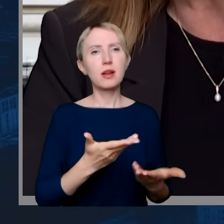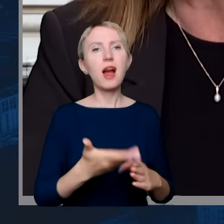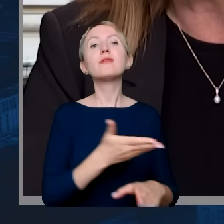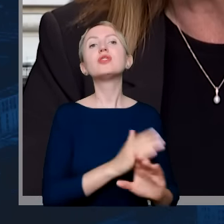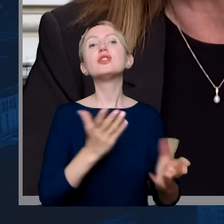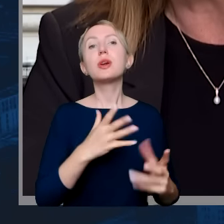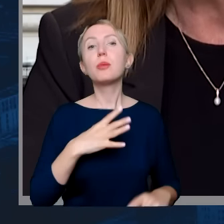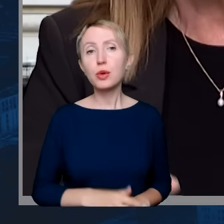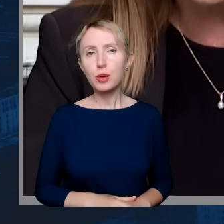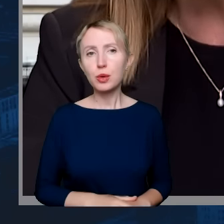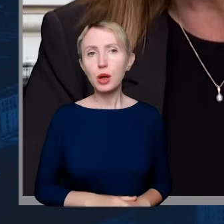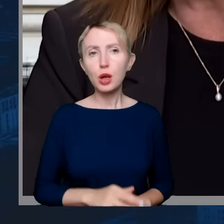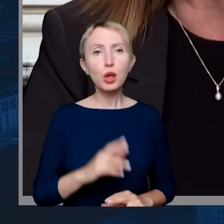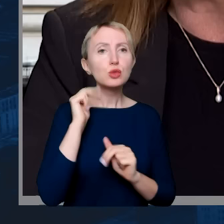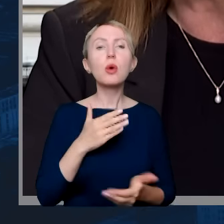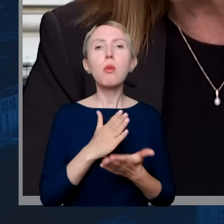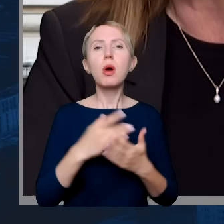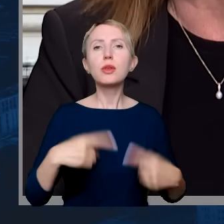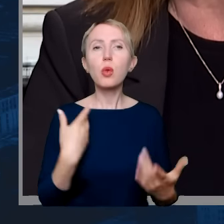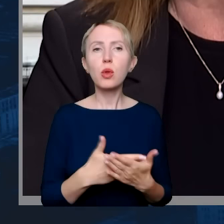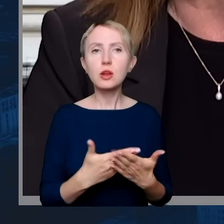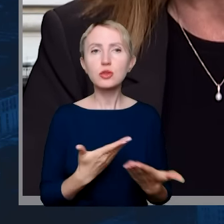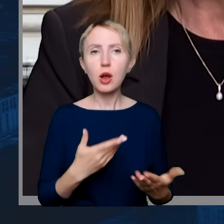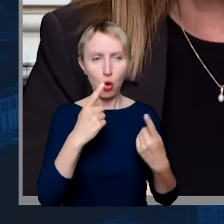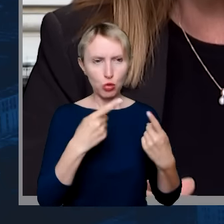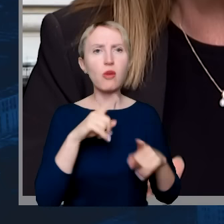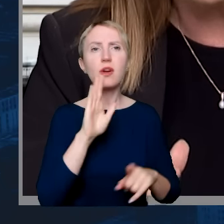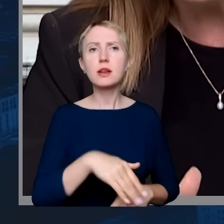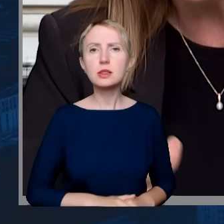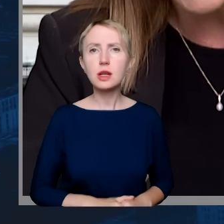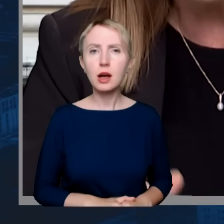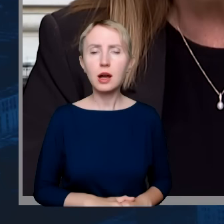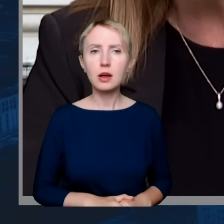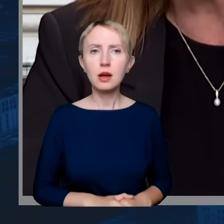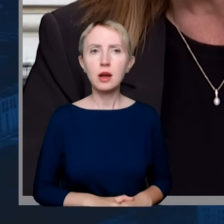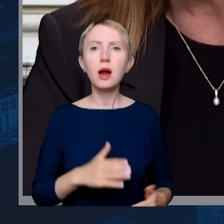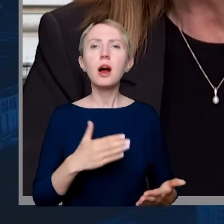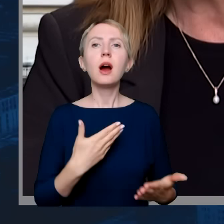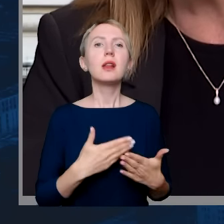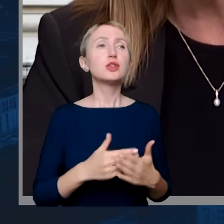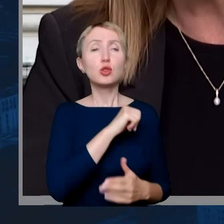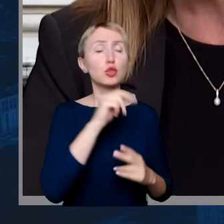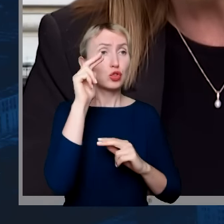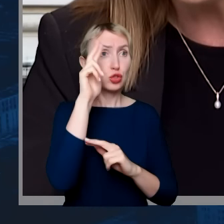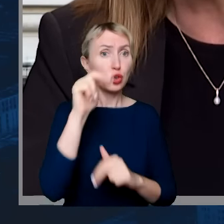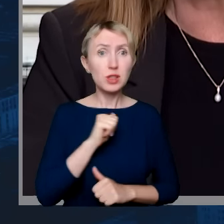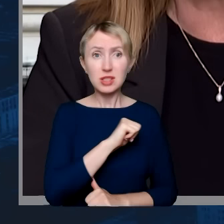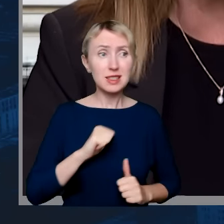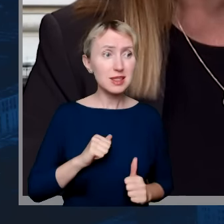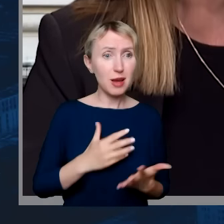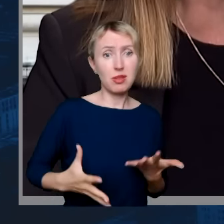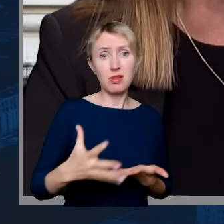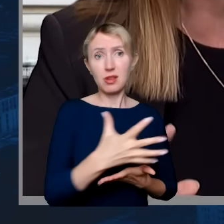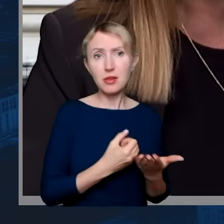tym żołnierzom nie pomógł? Jest za nich odpowiedzialny przecież. Dlaczego to oni sami między sobą zbierali pieniądze